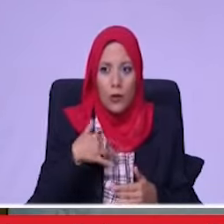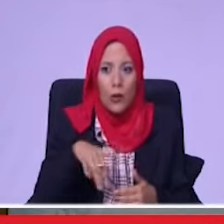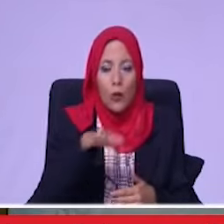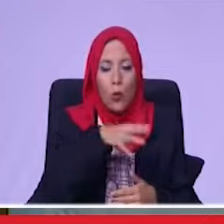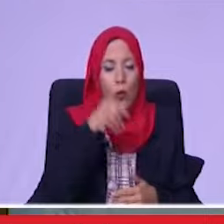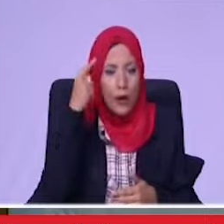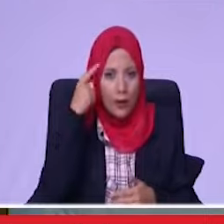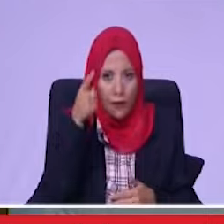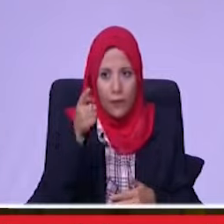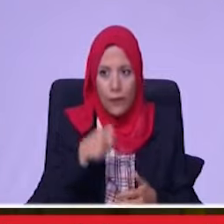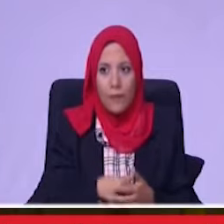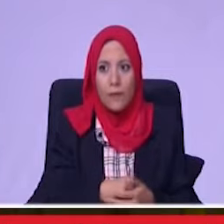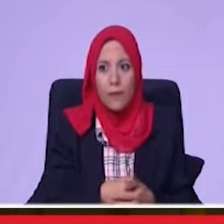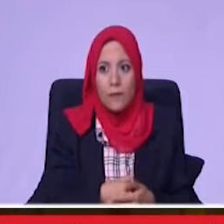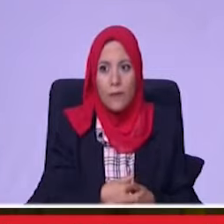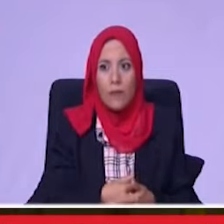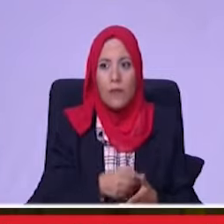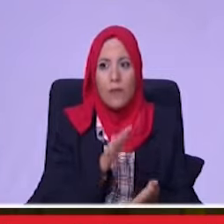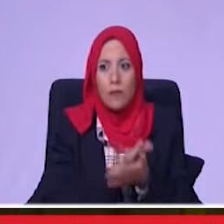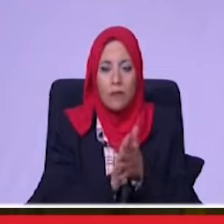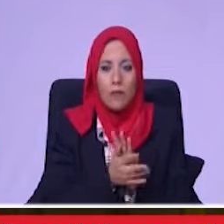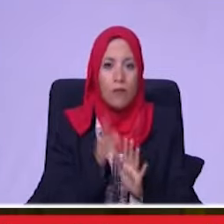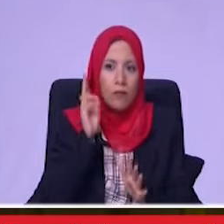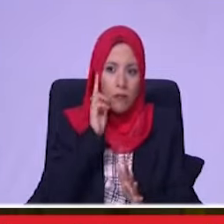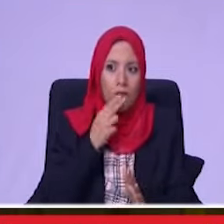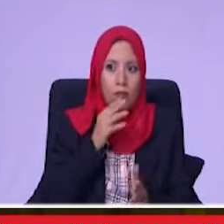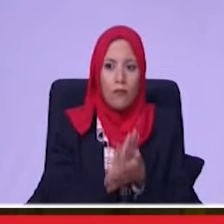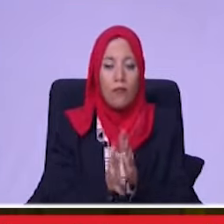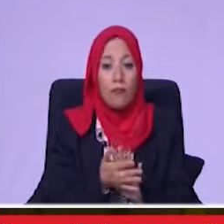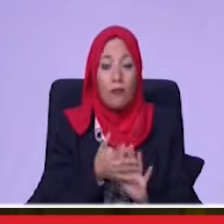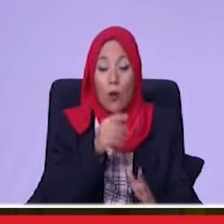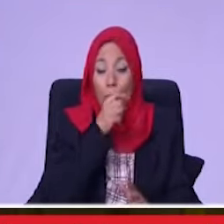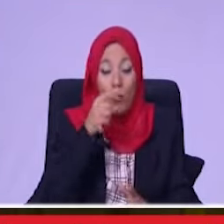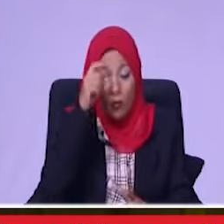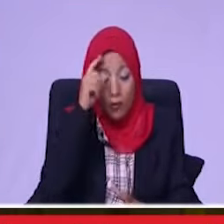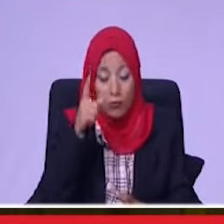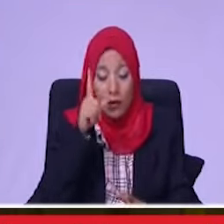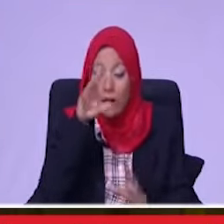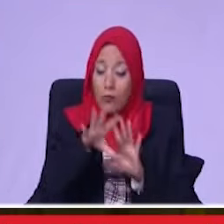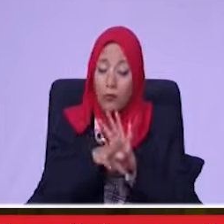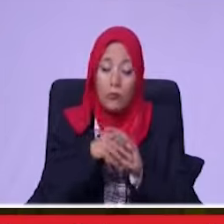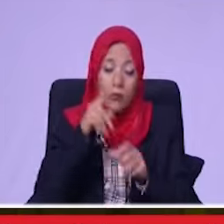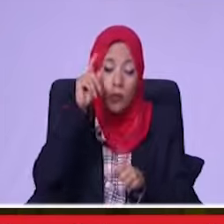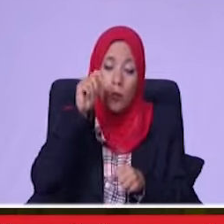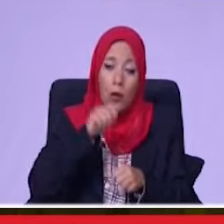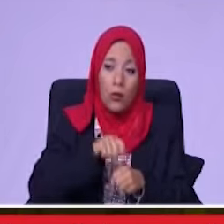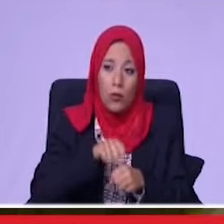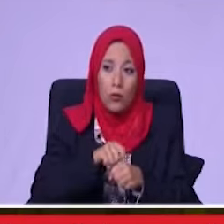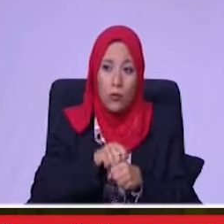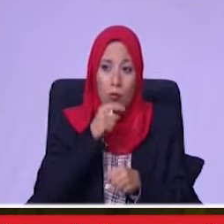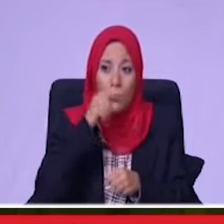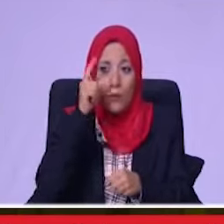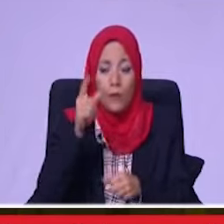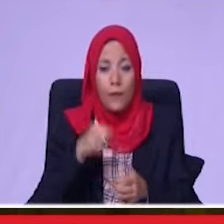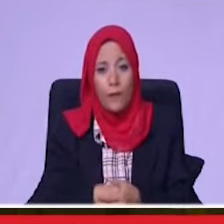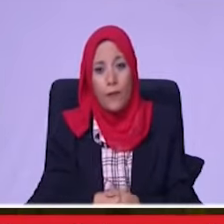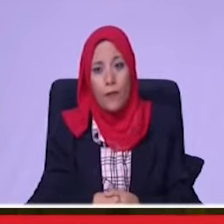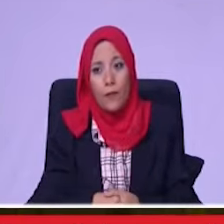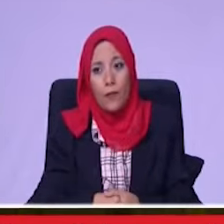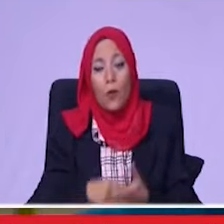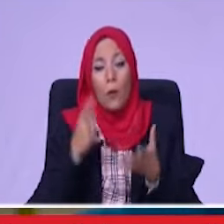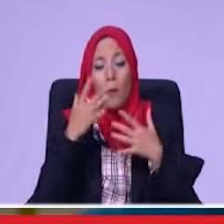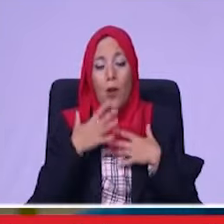يعني يعني عارفين هو لا لا يتكلم بس، لكن الاعجاز في ان هو ينطق بالقران الكريم. نعم نعم. ربنا